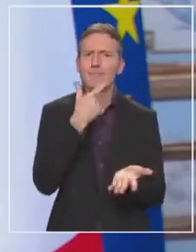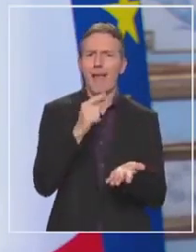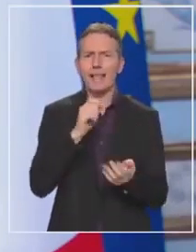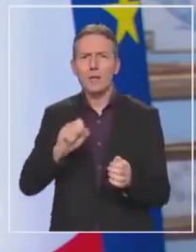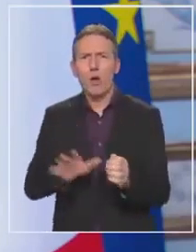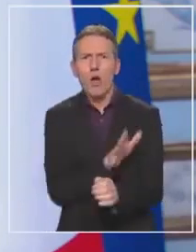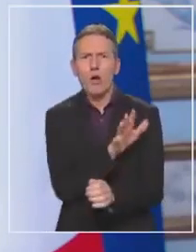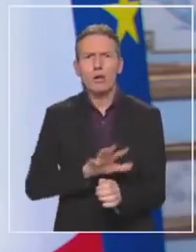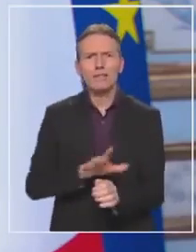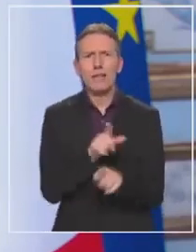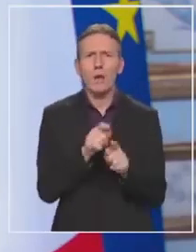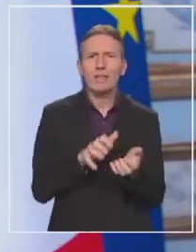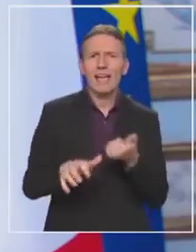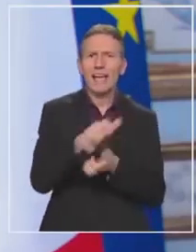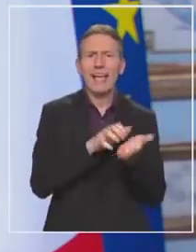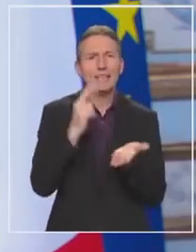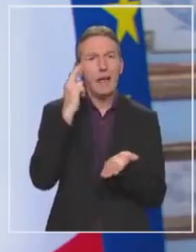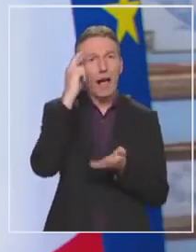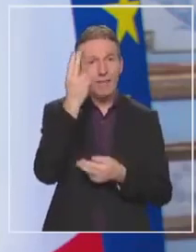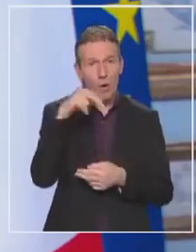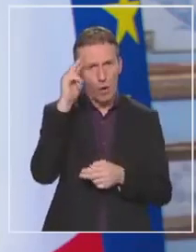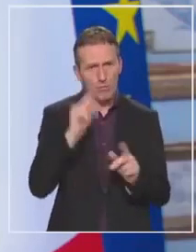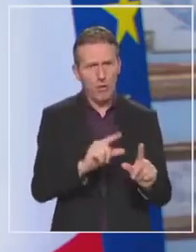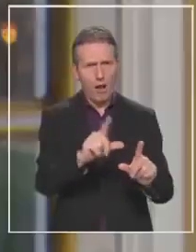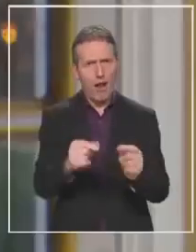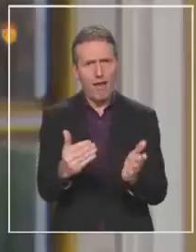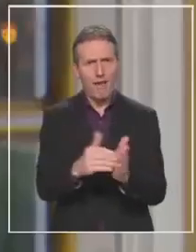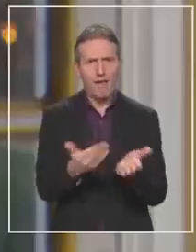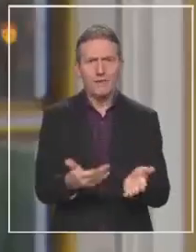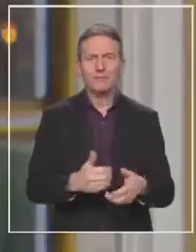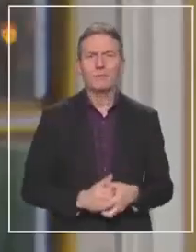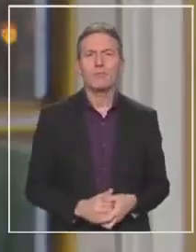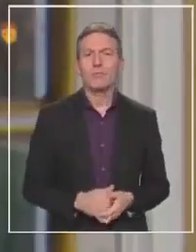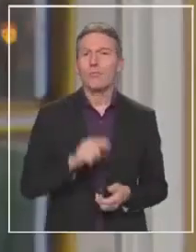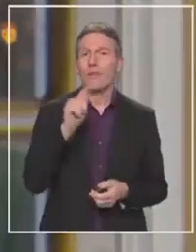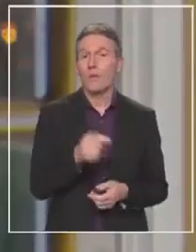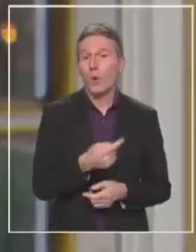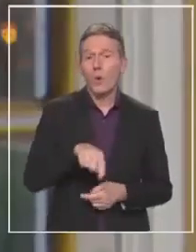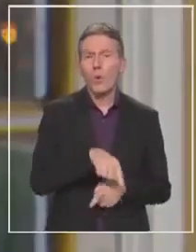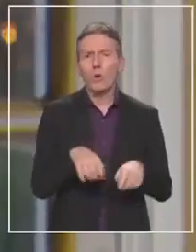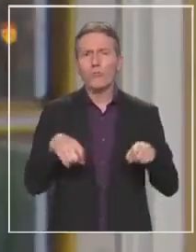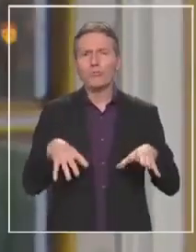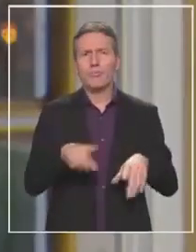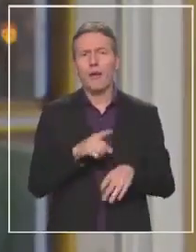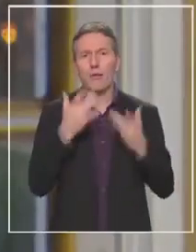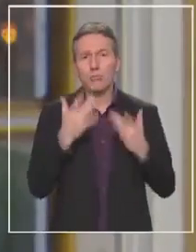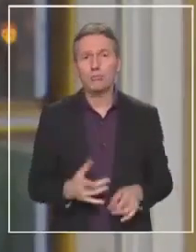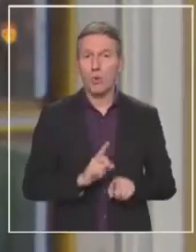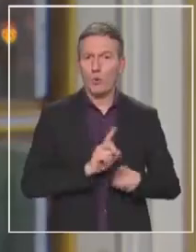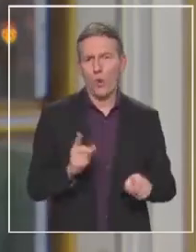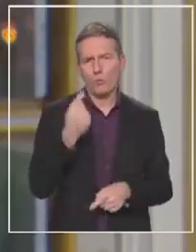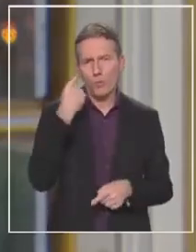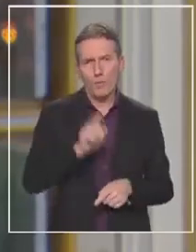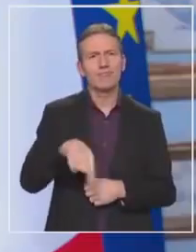et la crise de notre rêve européen sont là alors faut-il pour autant sans désespérer je ne le crois